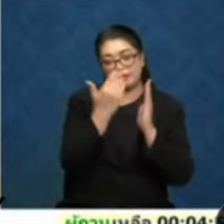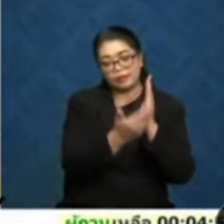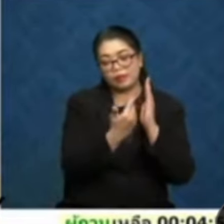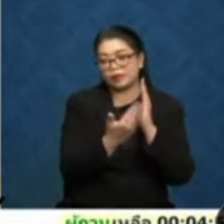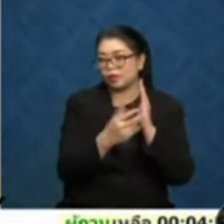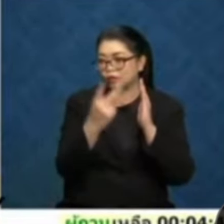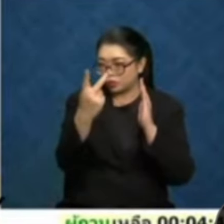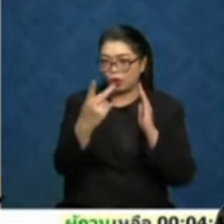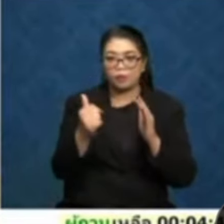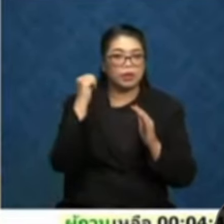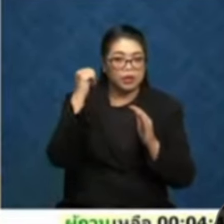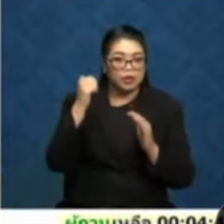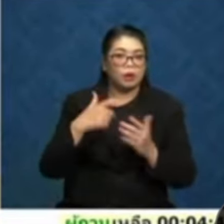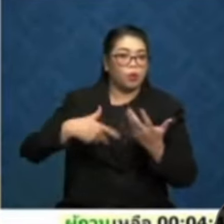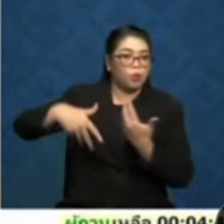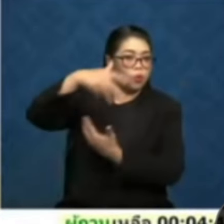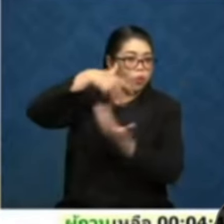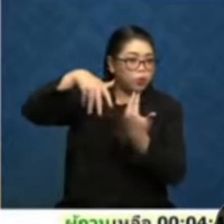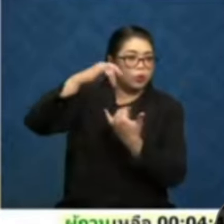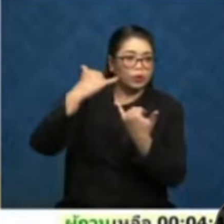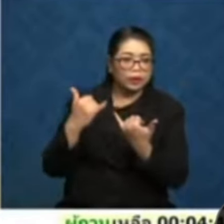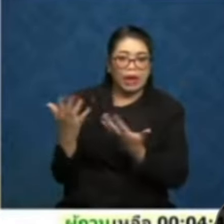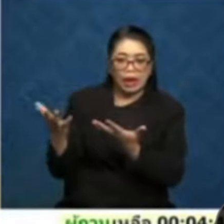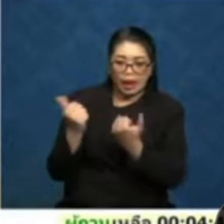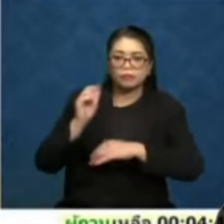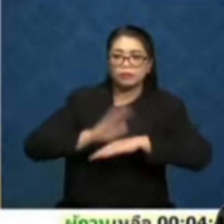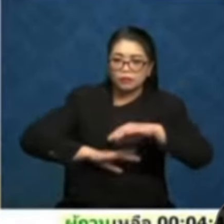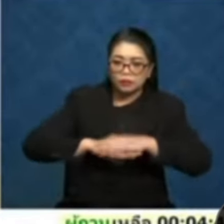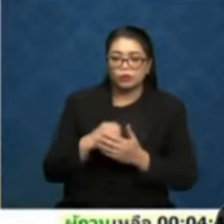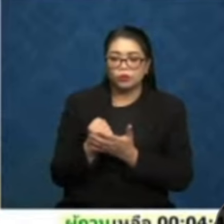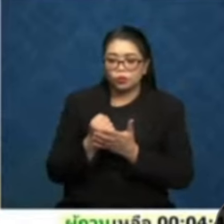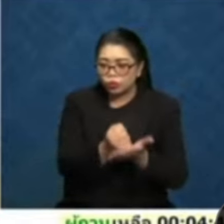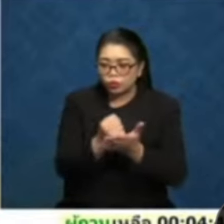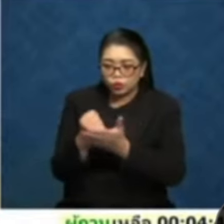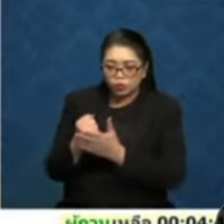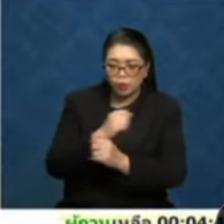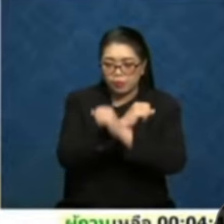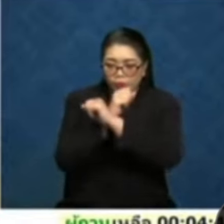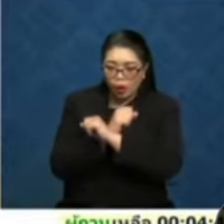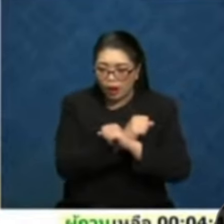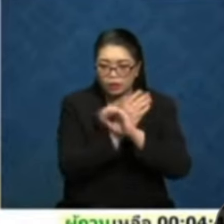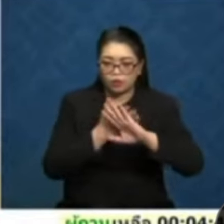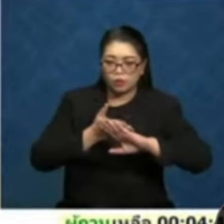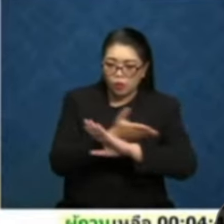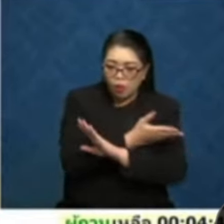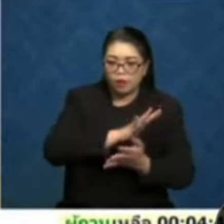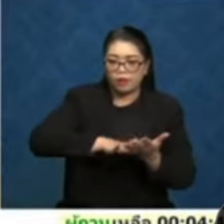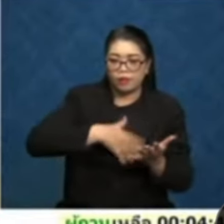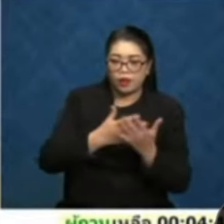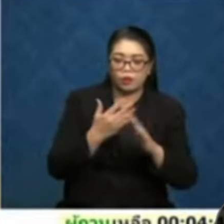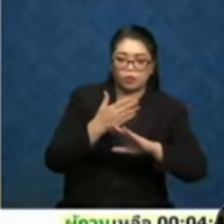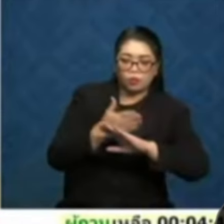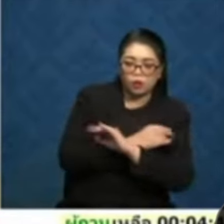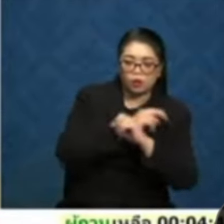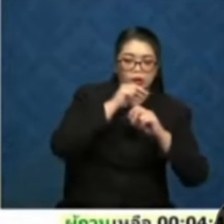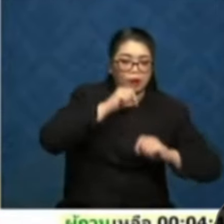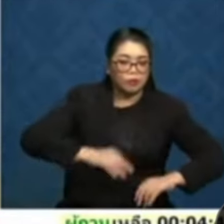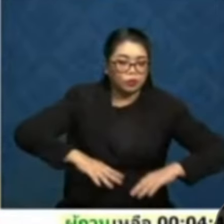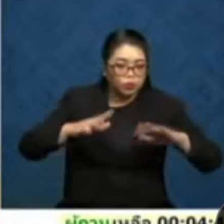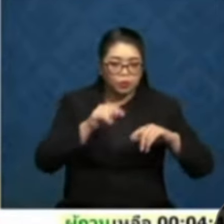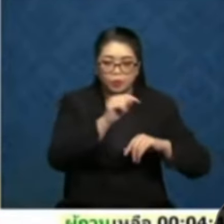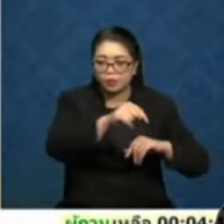เร็วๆนี้นะครับคำถามก็คือเราจะสามารถวางมาตรการในการรับมือเพื่อลดความเสี่ยงแล้วก็ป้องกันความสูญเสียแบบที่